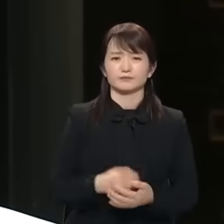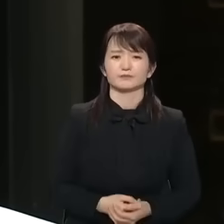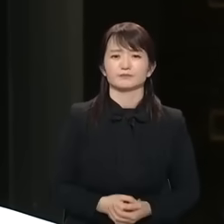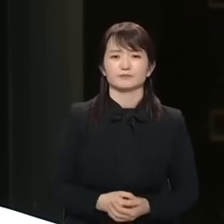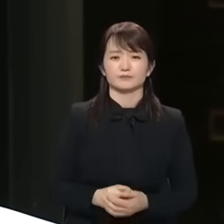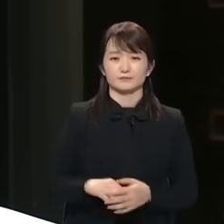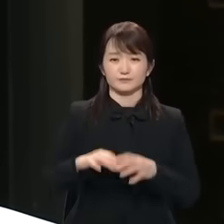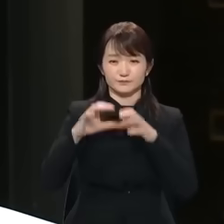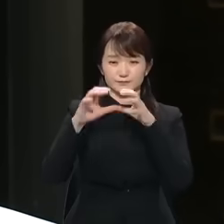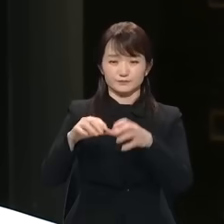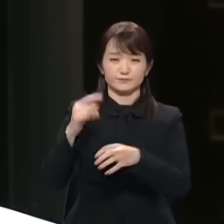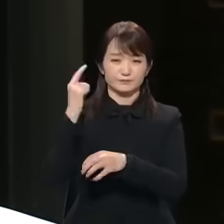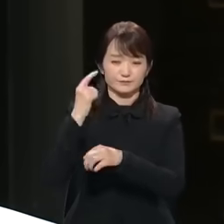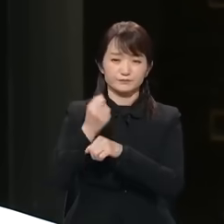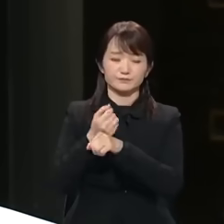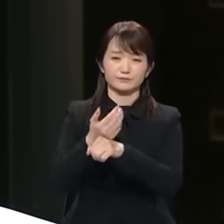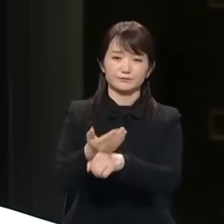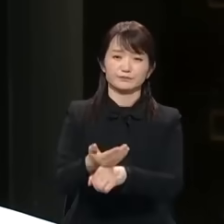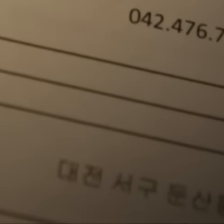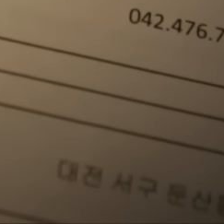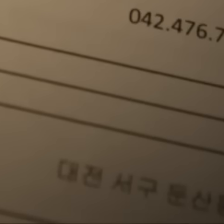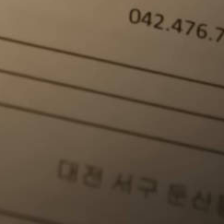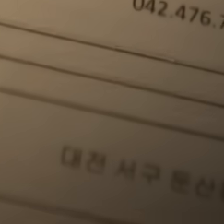정리하고요 글로벌 픽